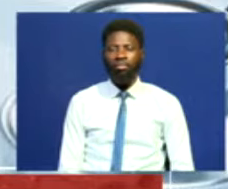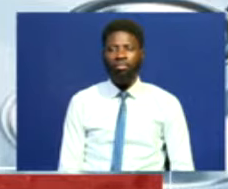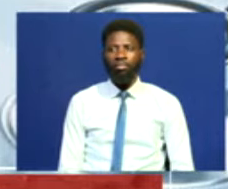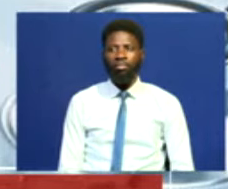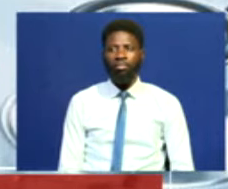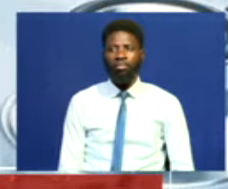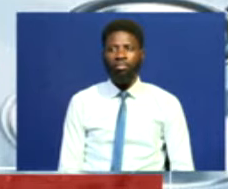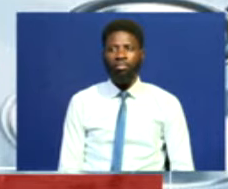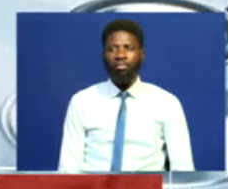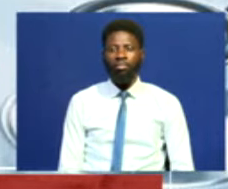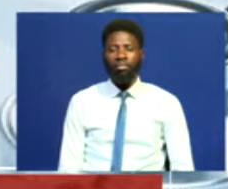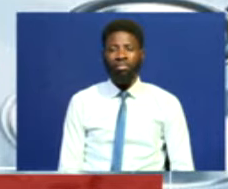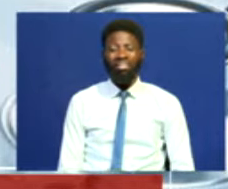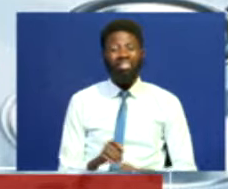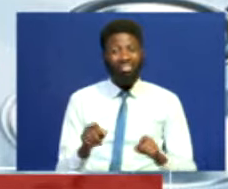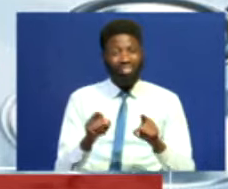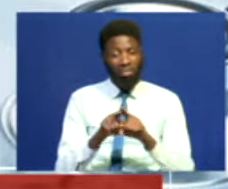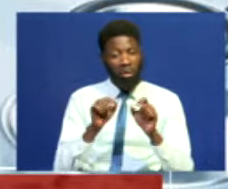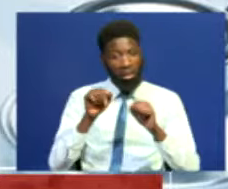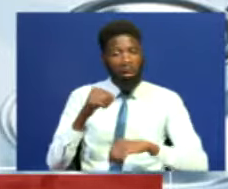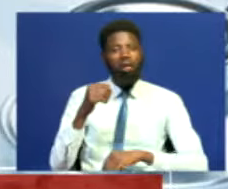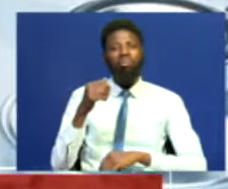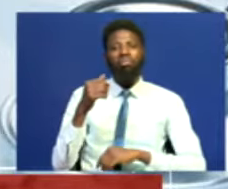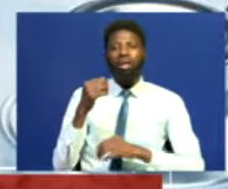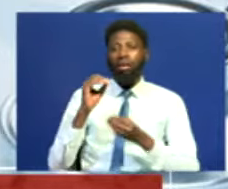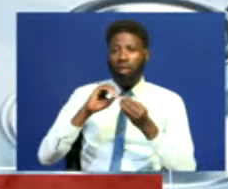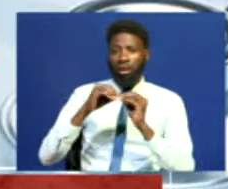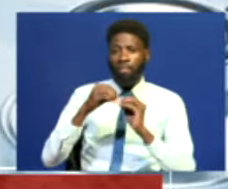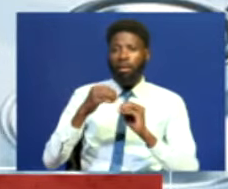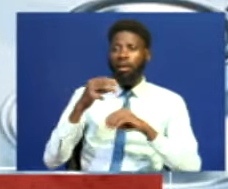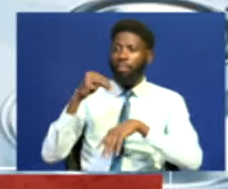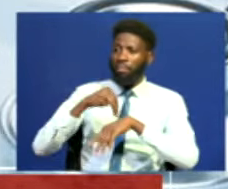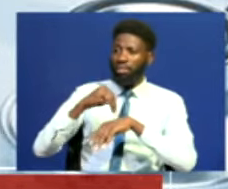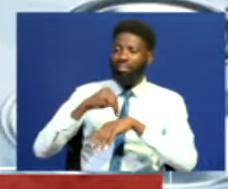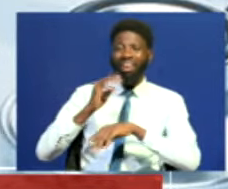19137977, ama kwa Walter Kabita Njoroge nambari ya simu